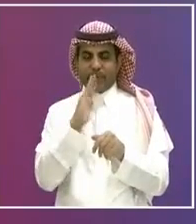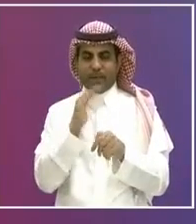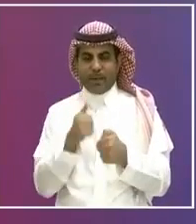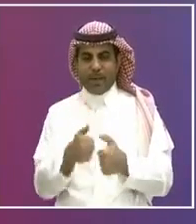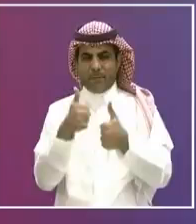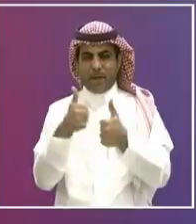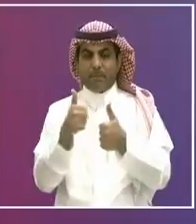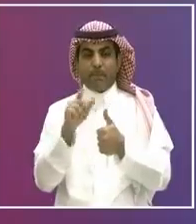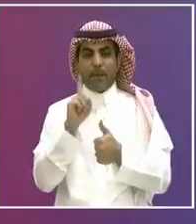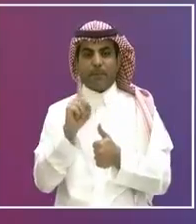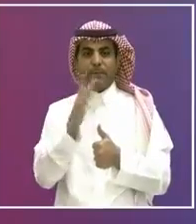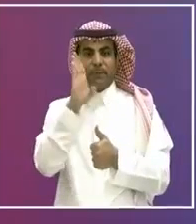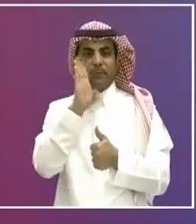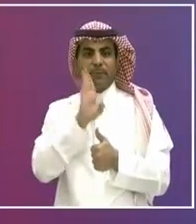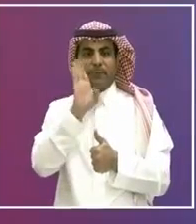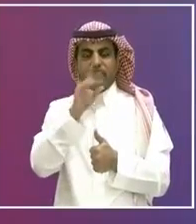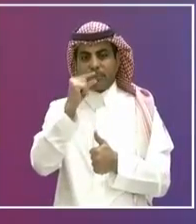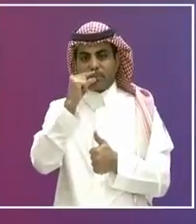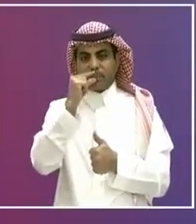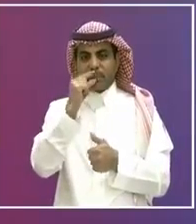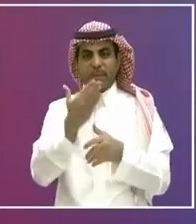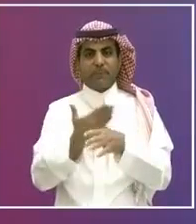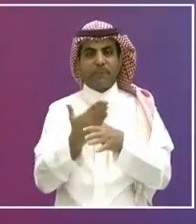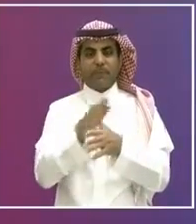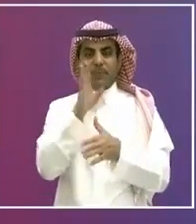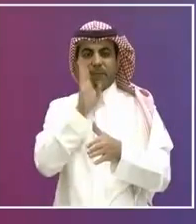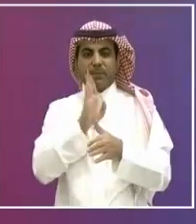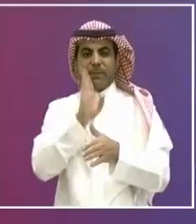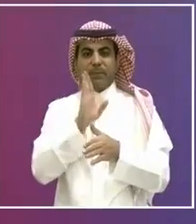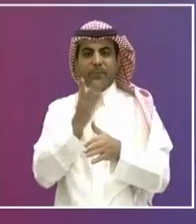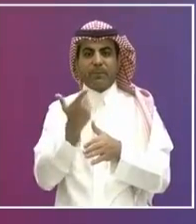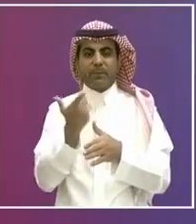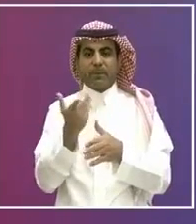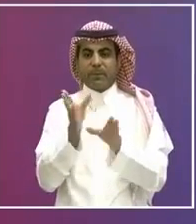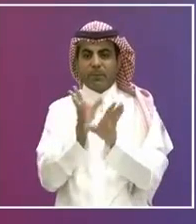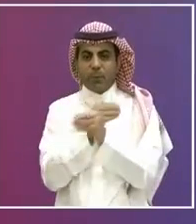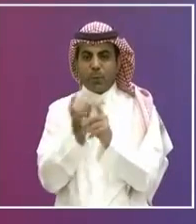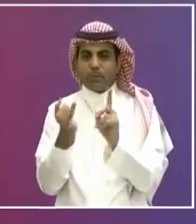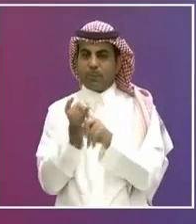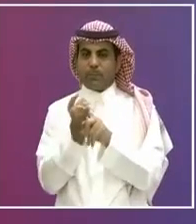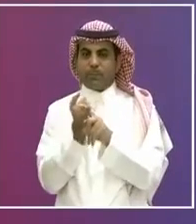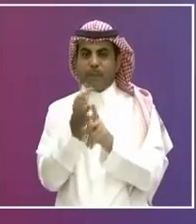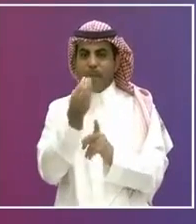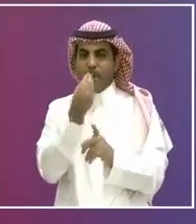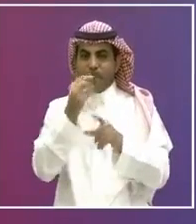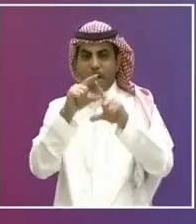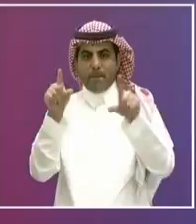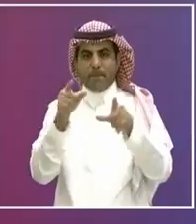تعودنا في رمضان أن يكون لدى البعض سلوكيات وإقبال معين على التسوق، إقبال معين على المطاعم.